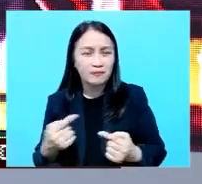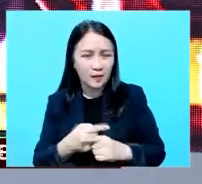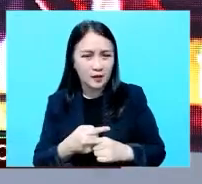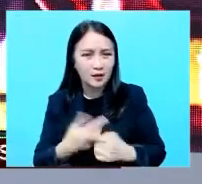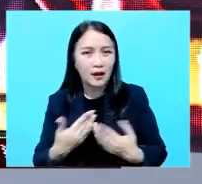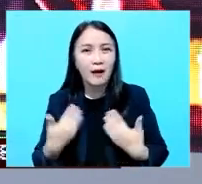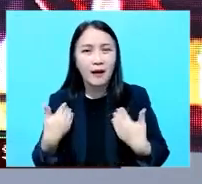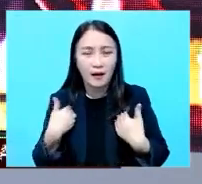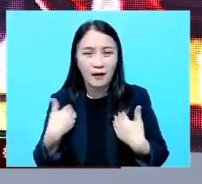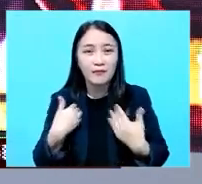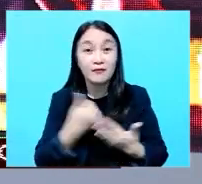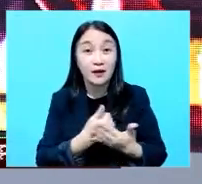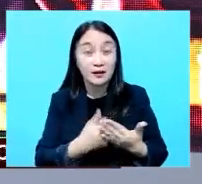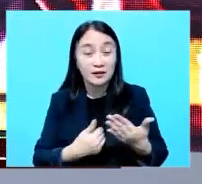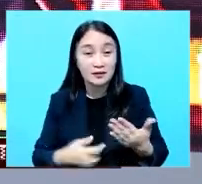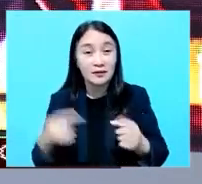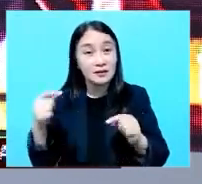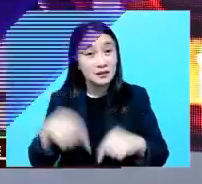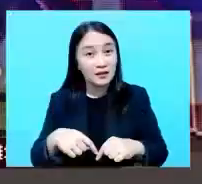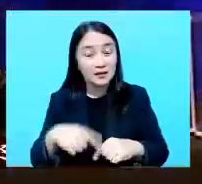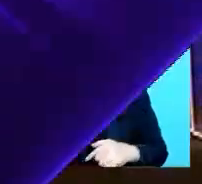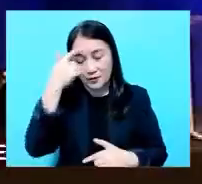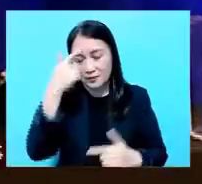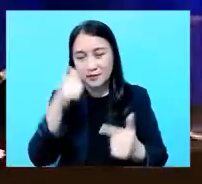Nasa frontline na balitang yan si Brian Basa.